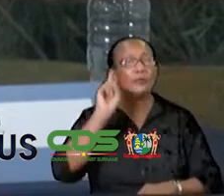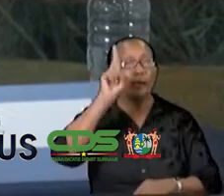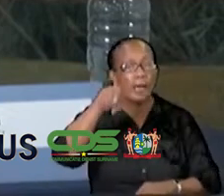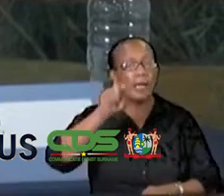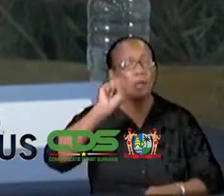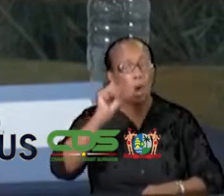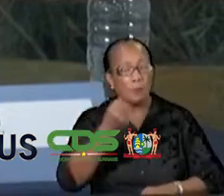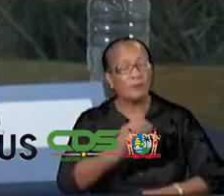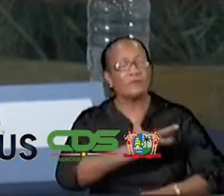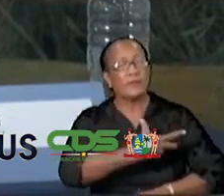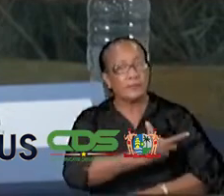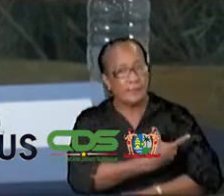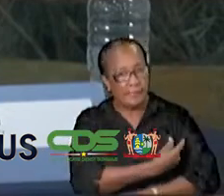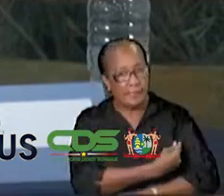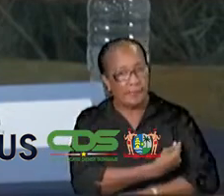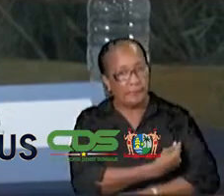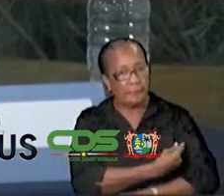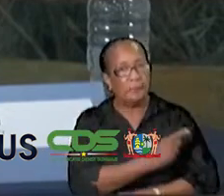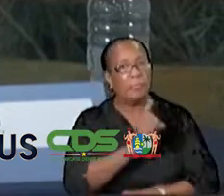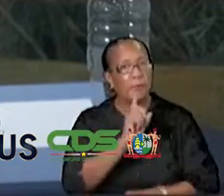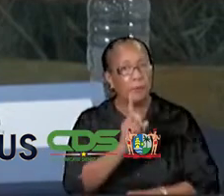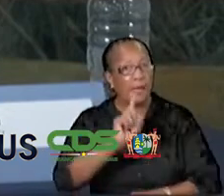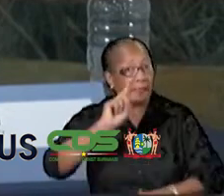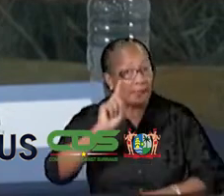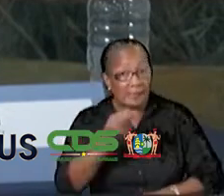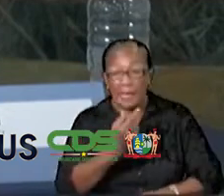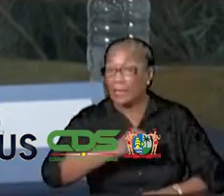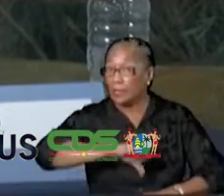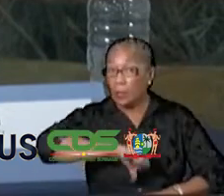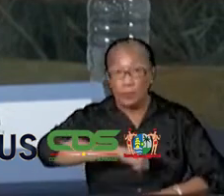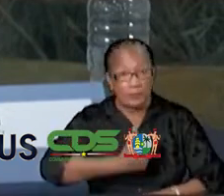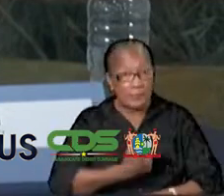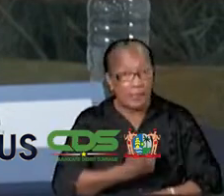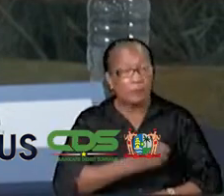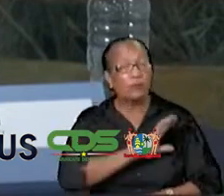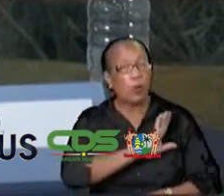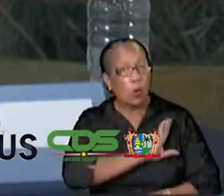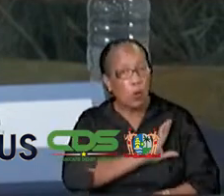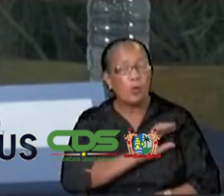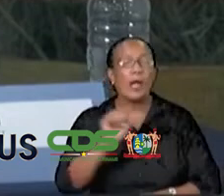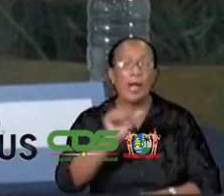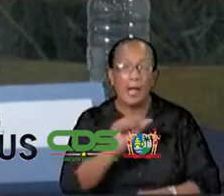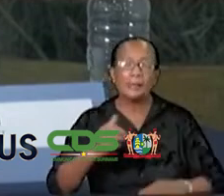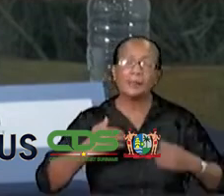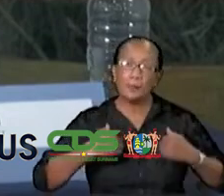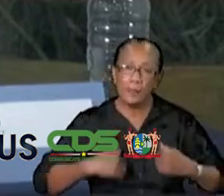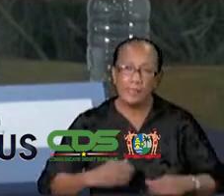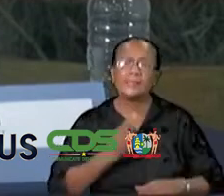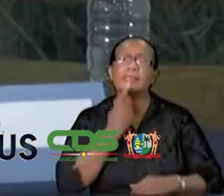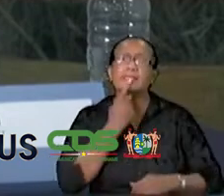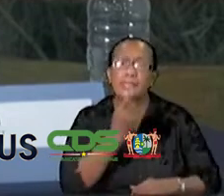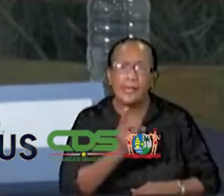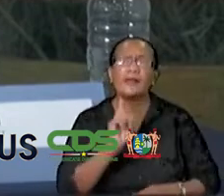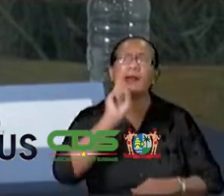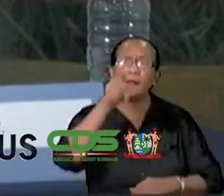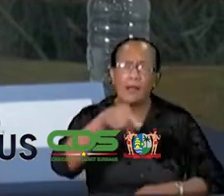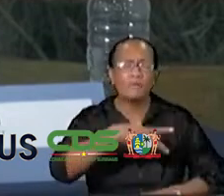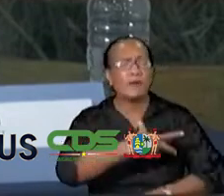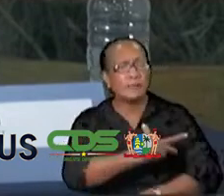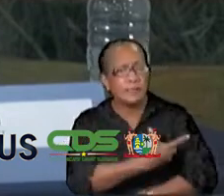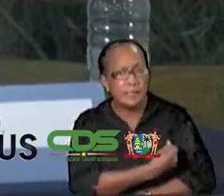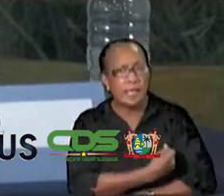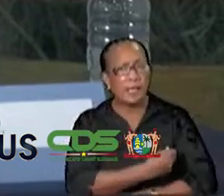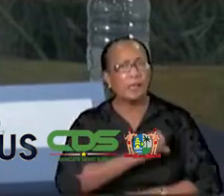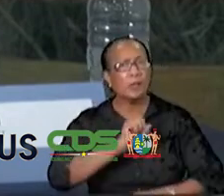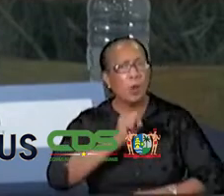vaccineren. Maar dat we ook, niet alleen onszelf, maar dat we anderen motiveren zich te vaccineren. Zodat het virus geen tijd heeft om van